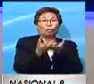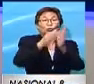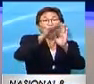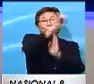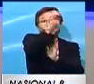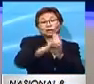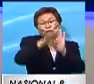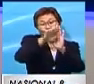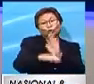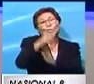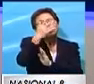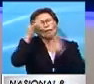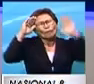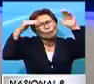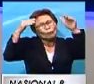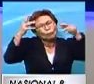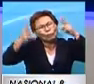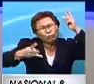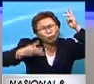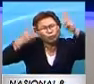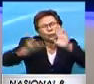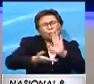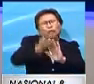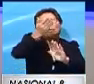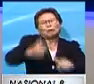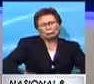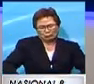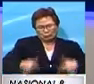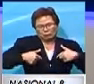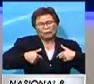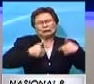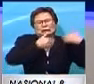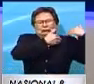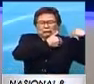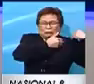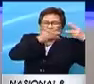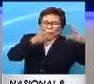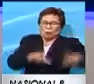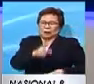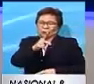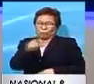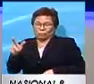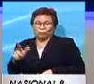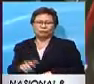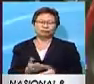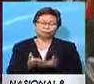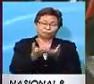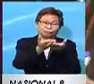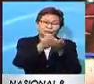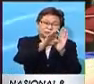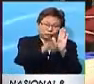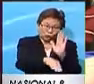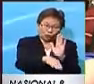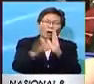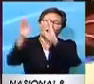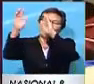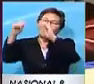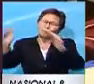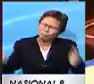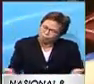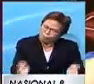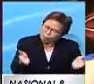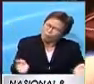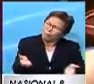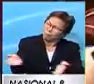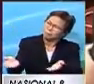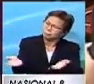tersebut dibuat kerana prihatin dengan kenaikan kos sara hidup yang ditanggung warga kota. Penawaran tersebut juga diharap dapat menggalakkan